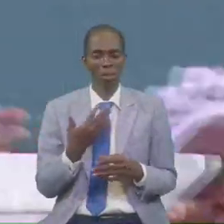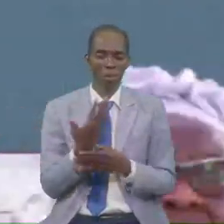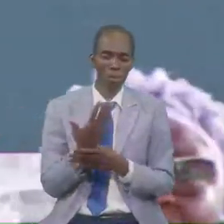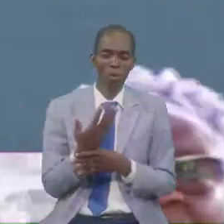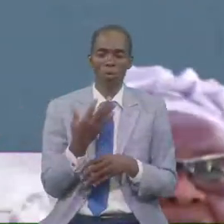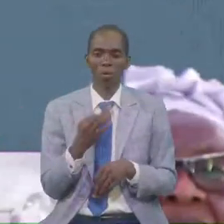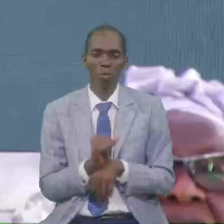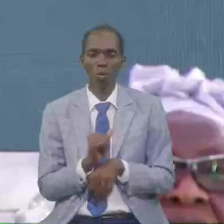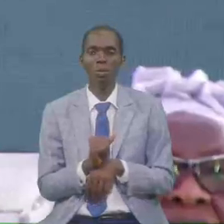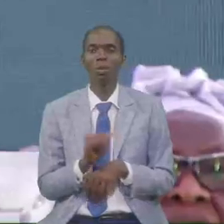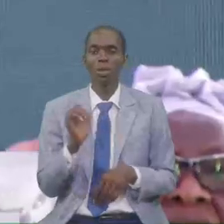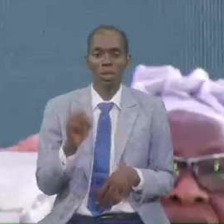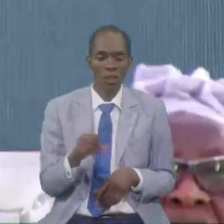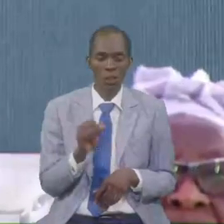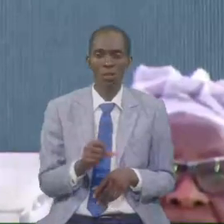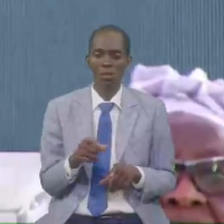profession.